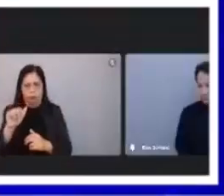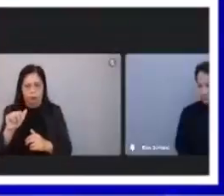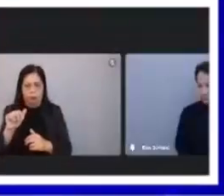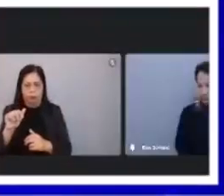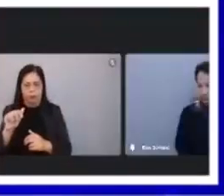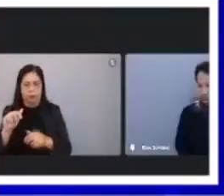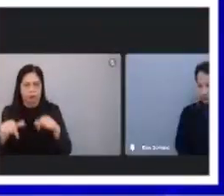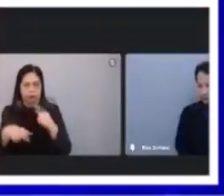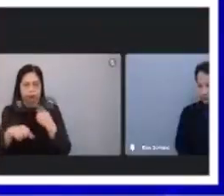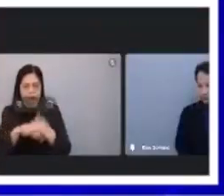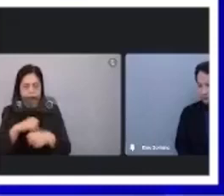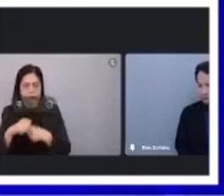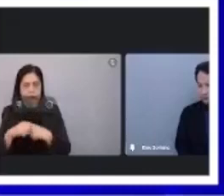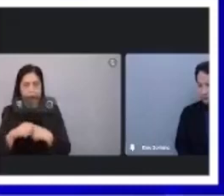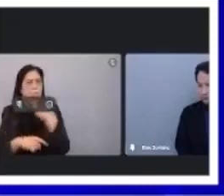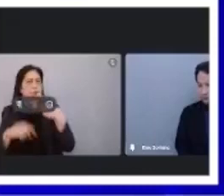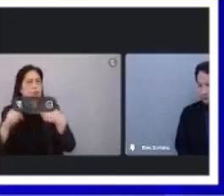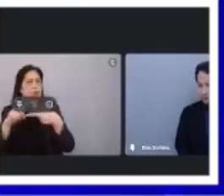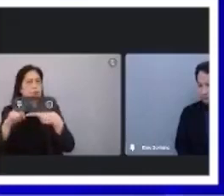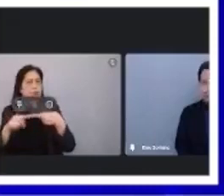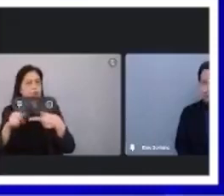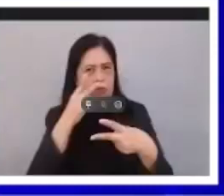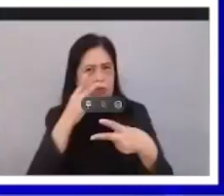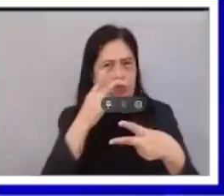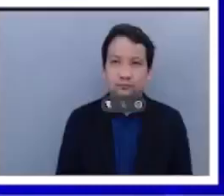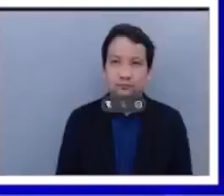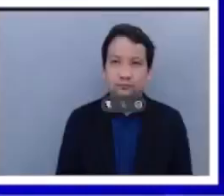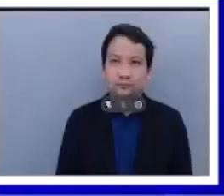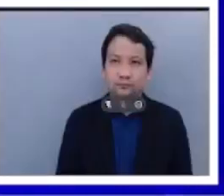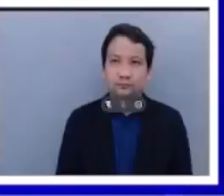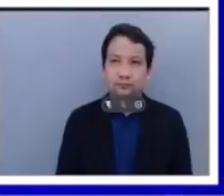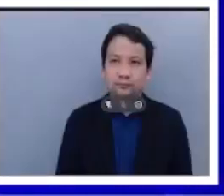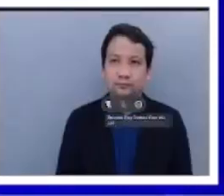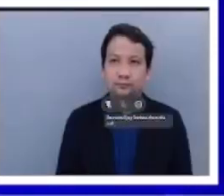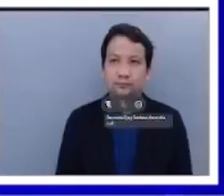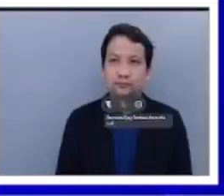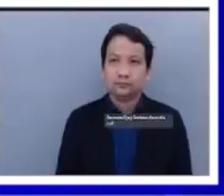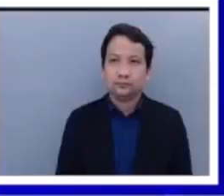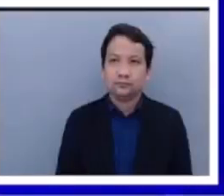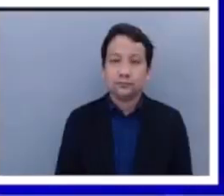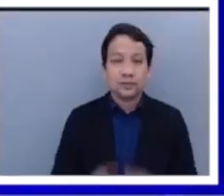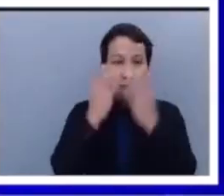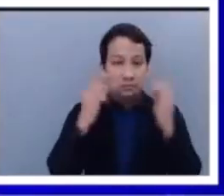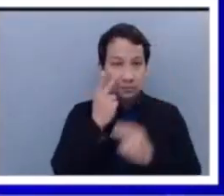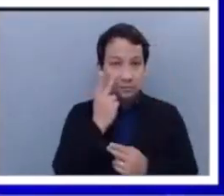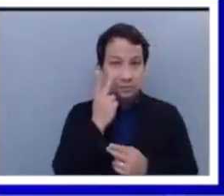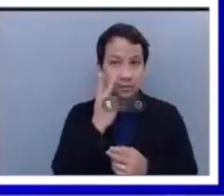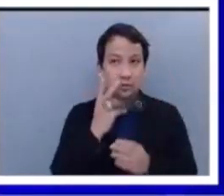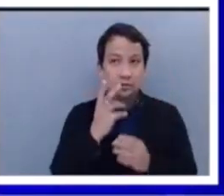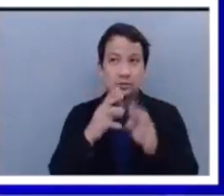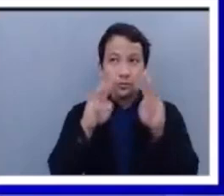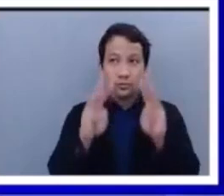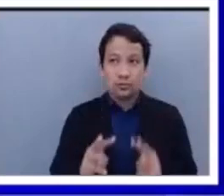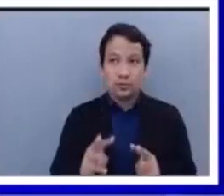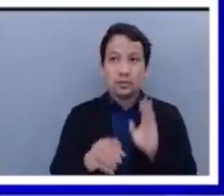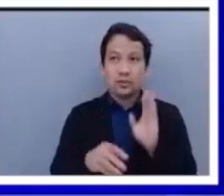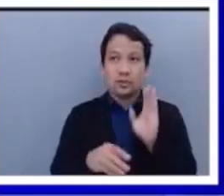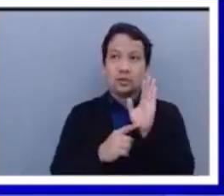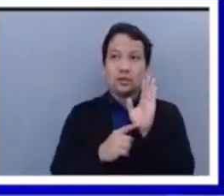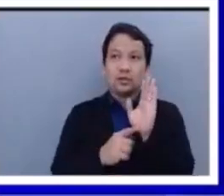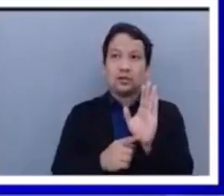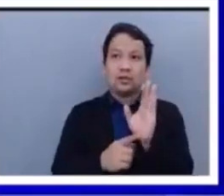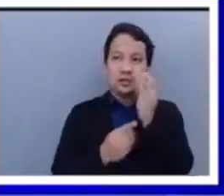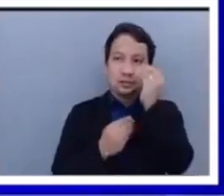Dalawa yung ang nakikita namin dito, ano. Of course we have the weather, pero di ba ito talaga yung tinatamaan ng pagtaas ng presyo